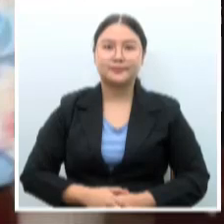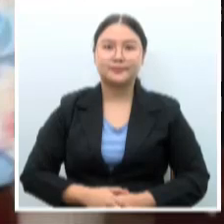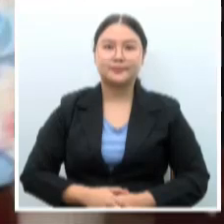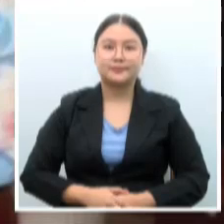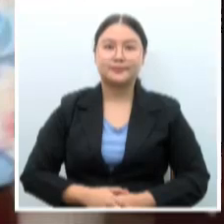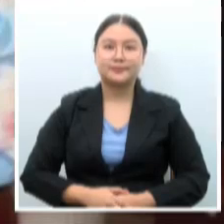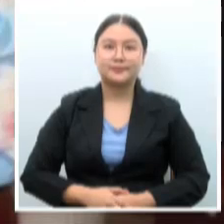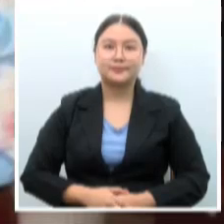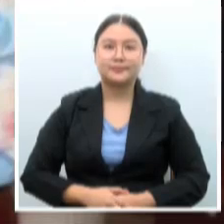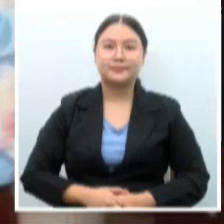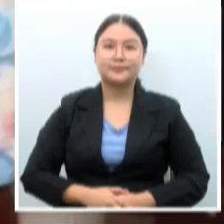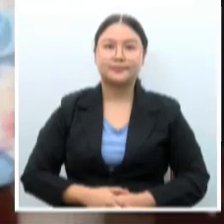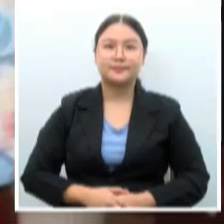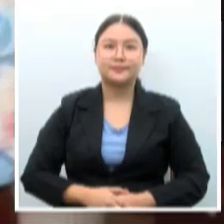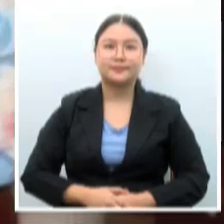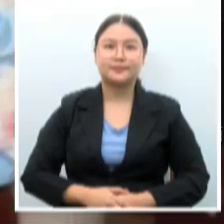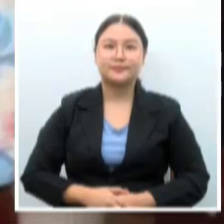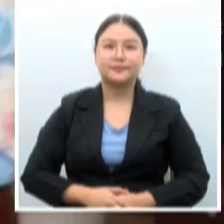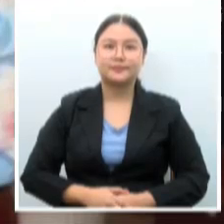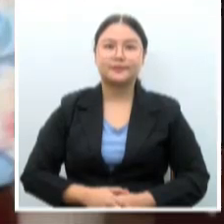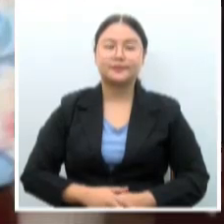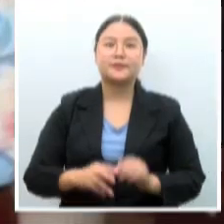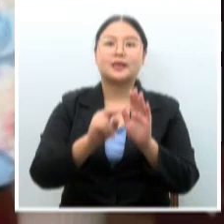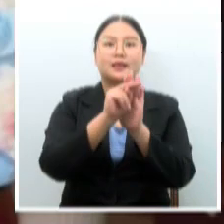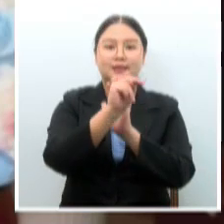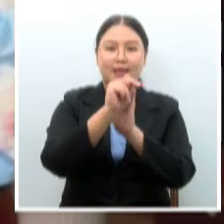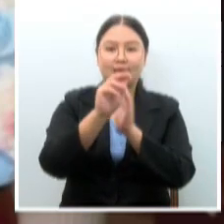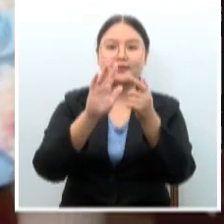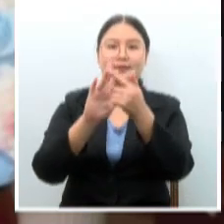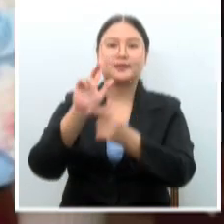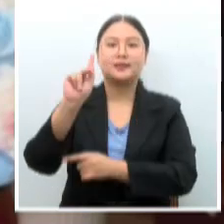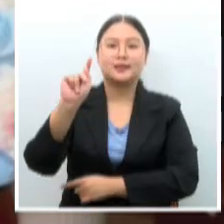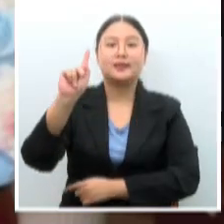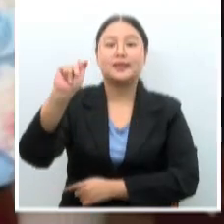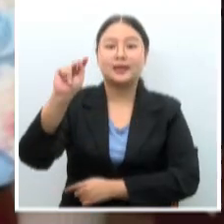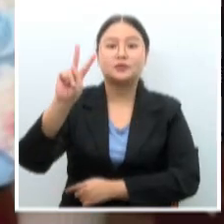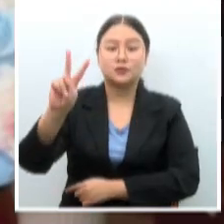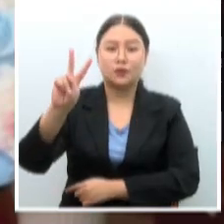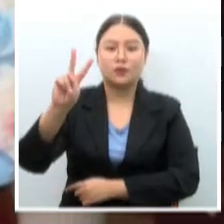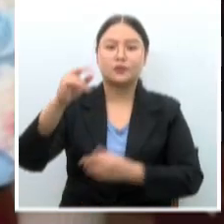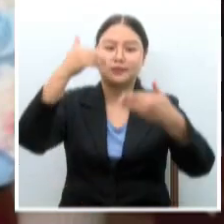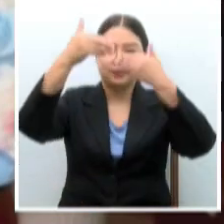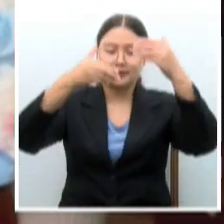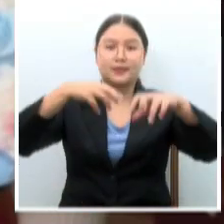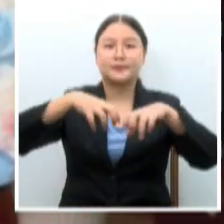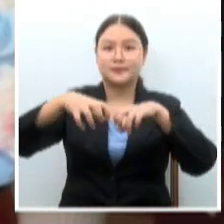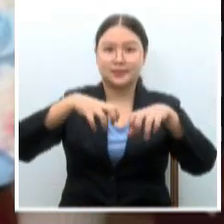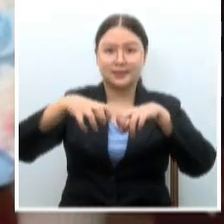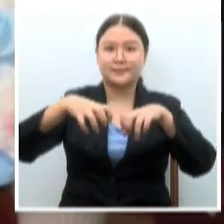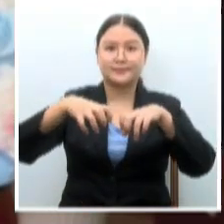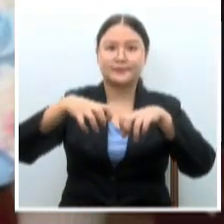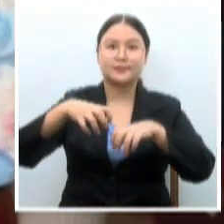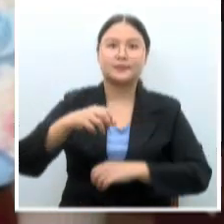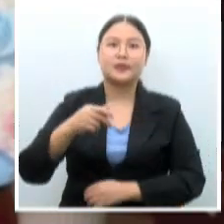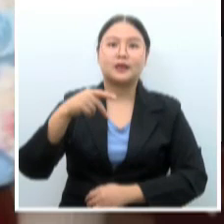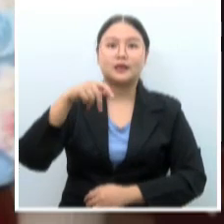สำนักงานเขตพื้นที่การศึกษาประถมศึกษาน่านเขต2จัดกิจกรรมสพป.น่านเขต2รวม